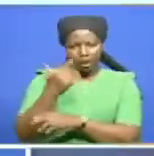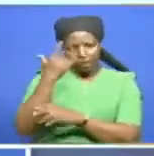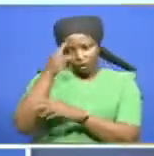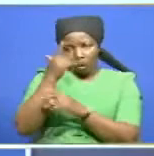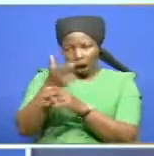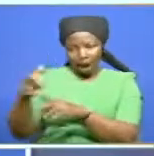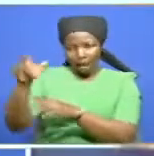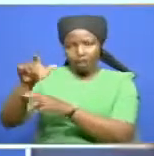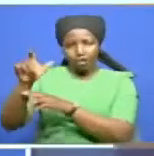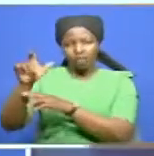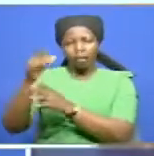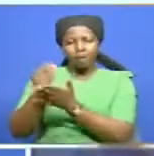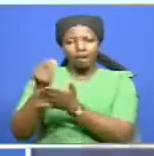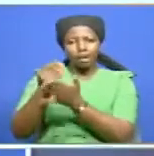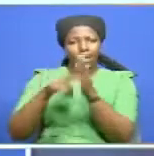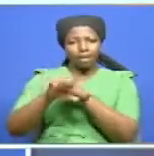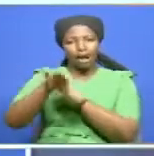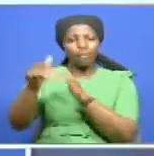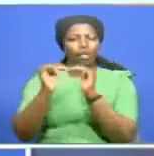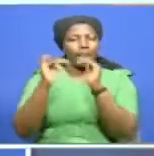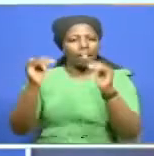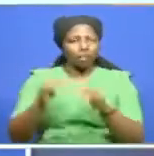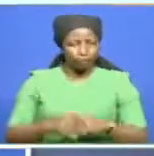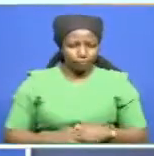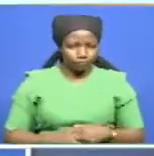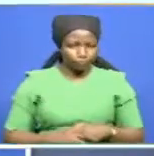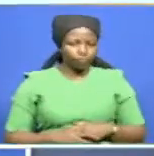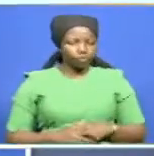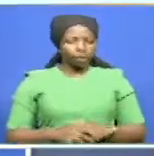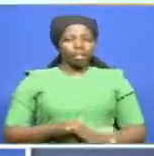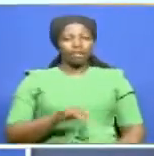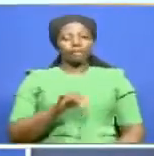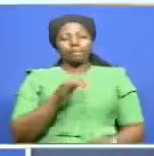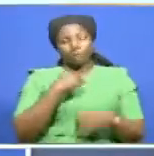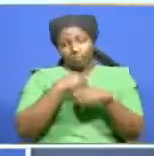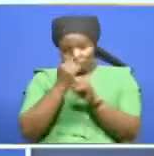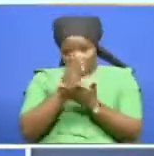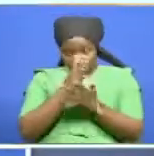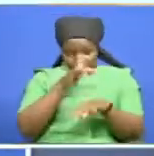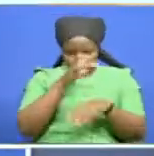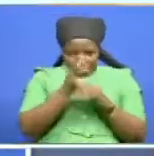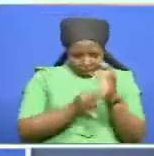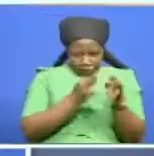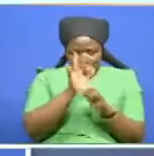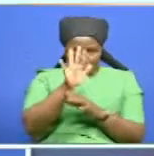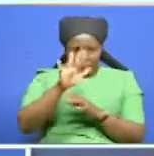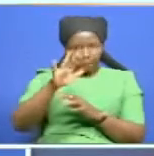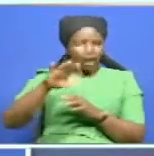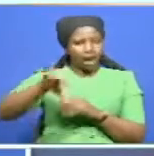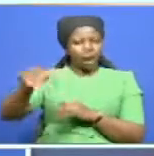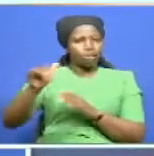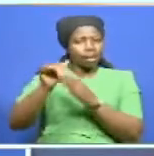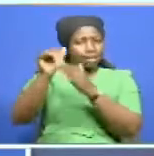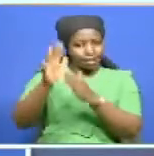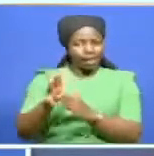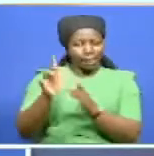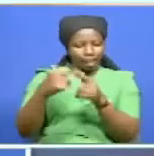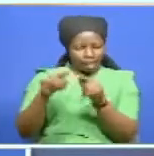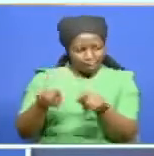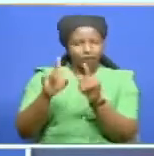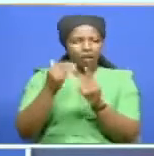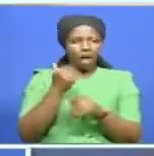Sini namna hiyo? Na ndiyo kama ni viongozi wenu wa mashinani. Wawe na World